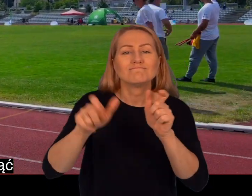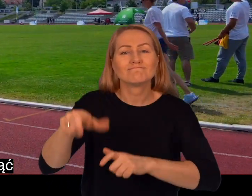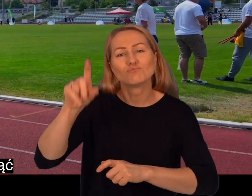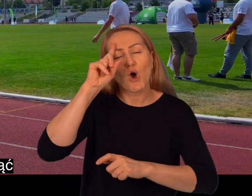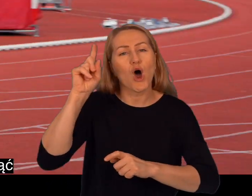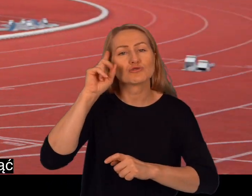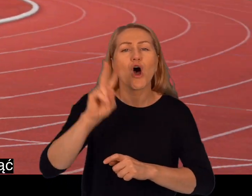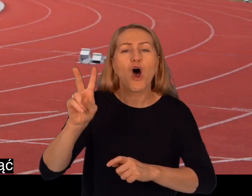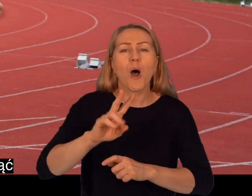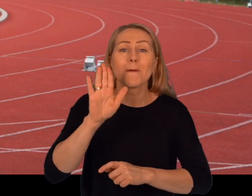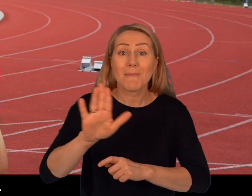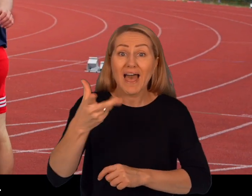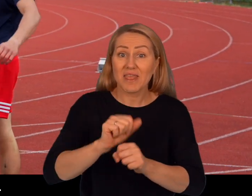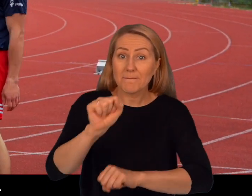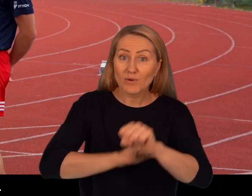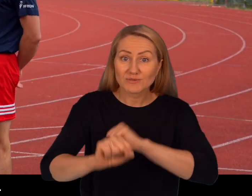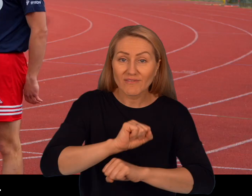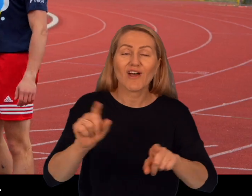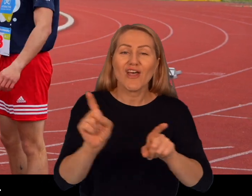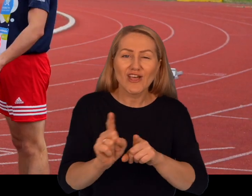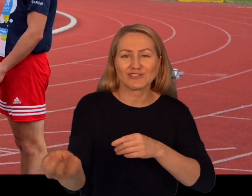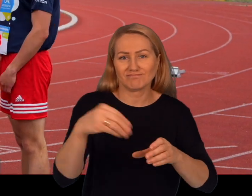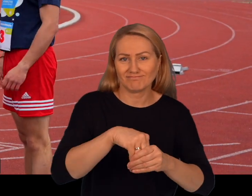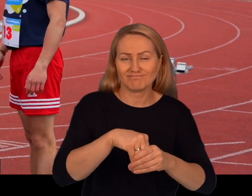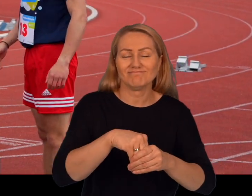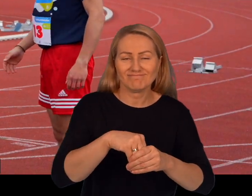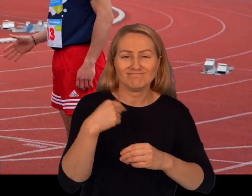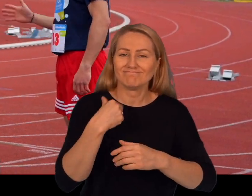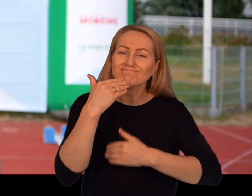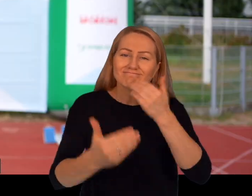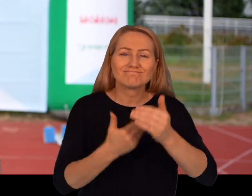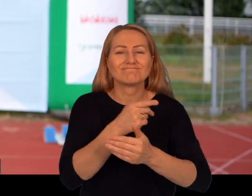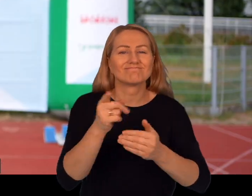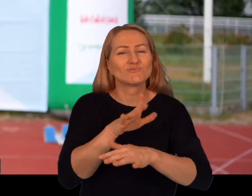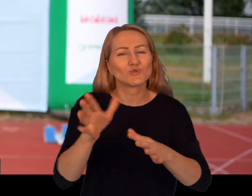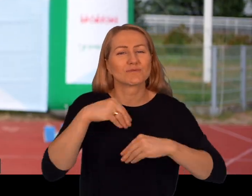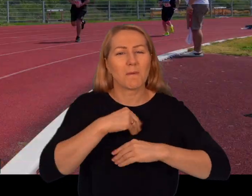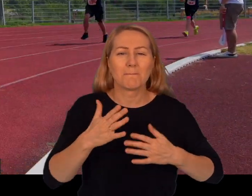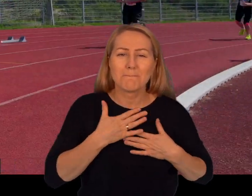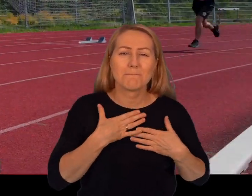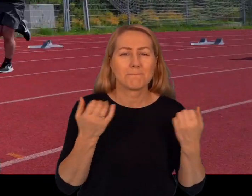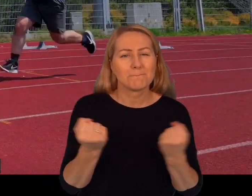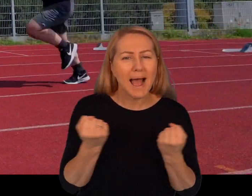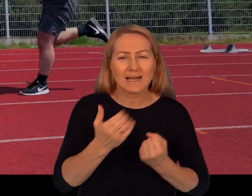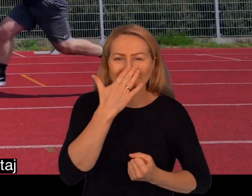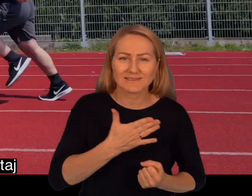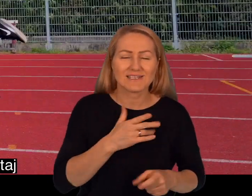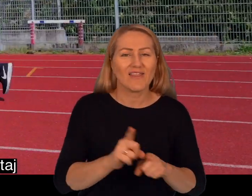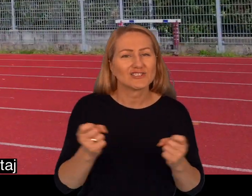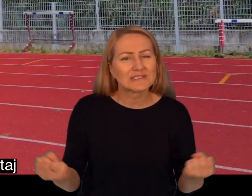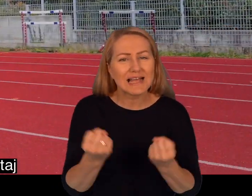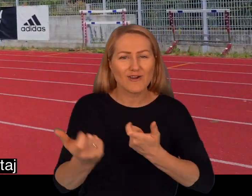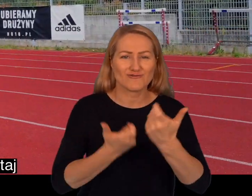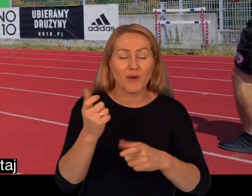zaciągnąć te osoby, które są osobami z niepełnosprawnościami. I życzę wszystkim tej pasji, tego zaangażowania, a